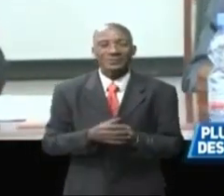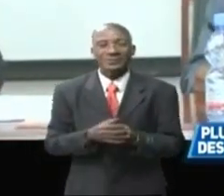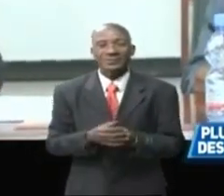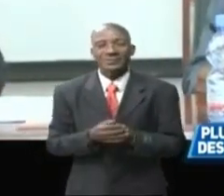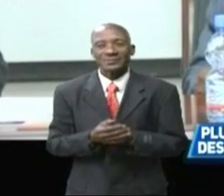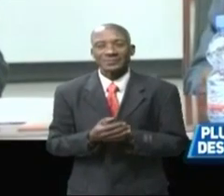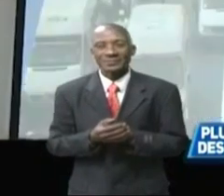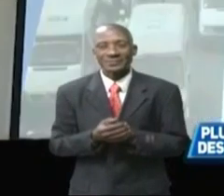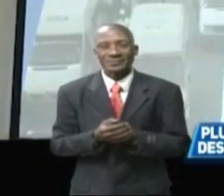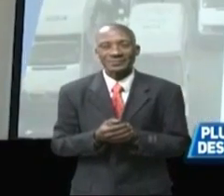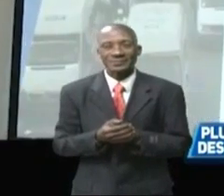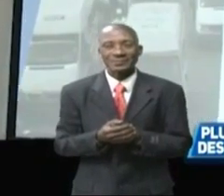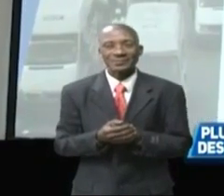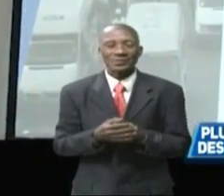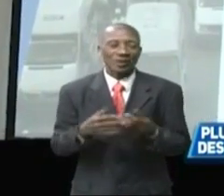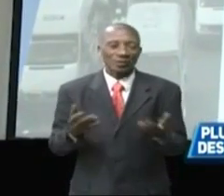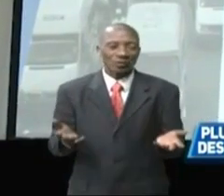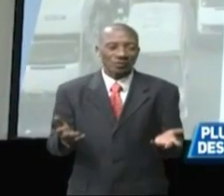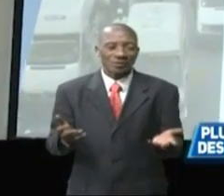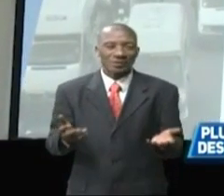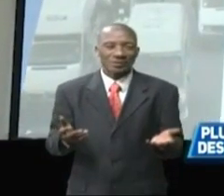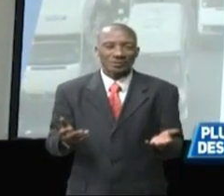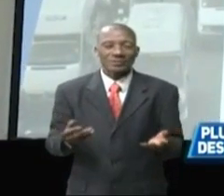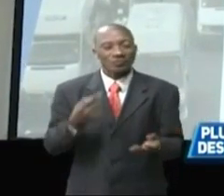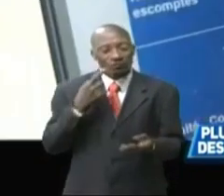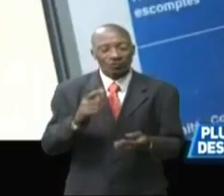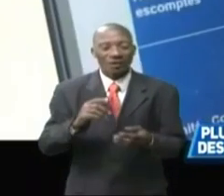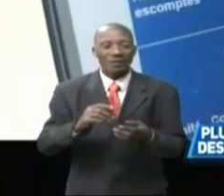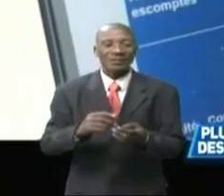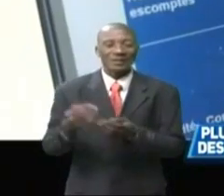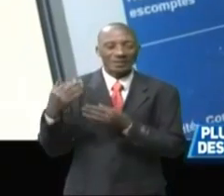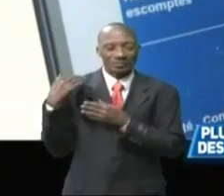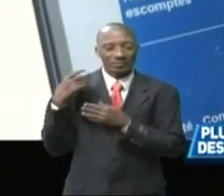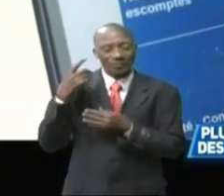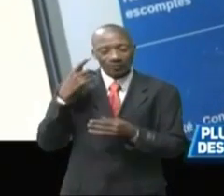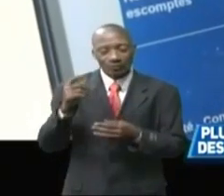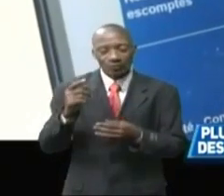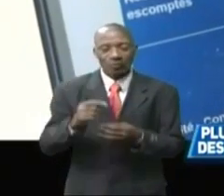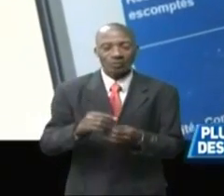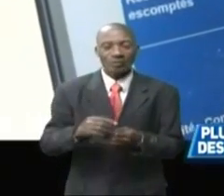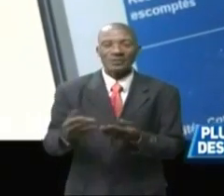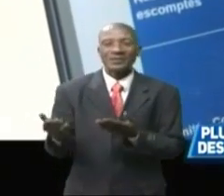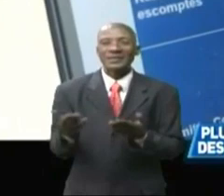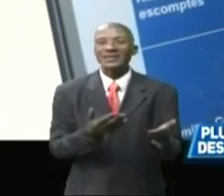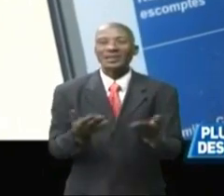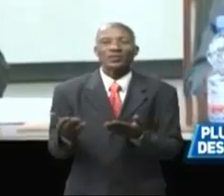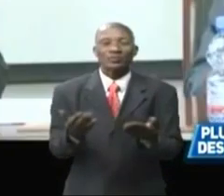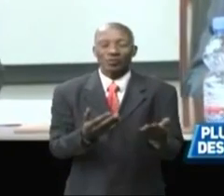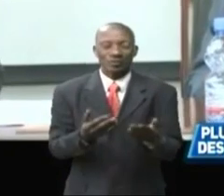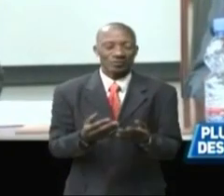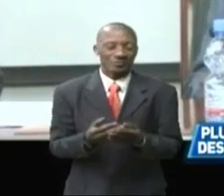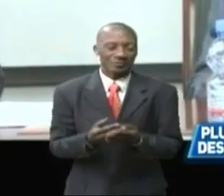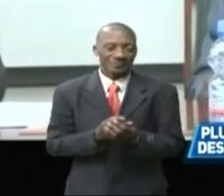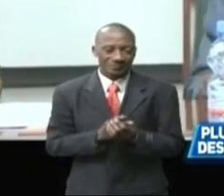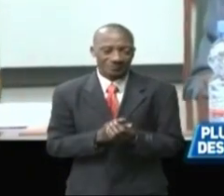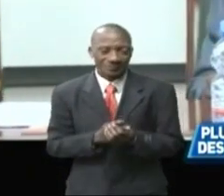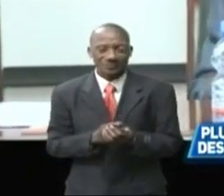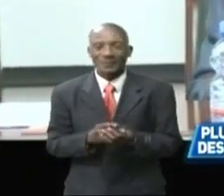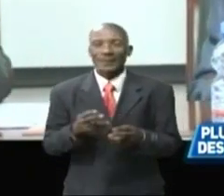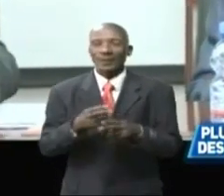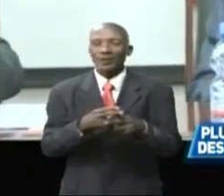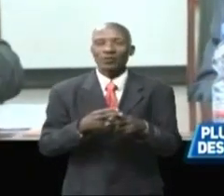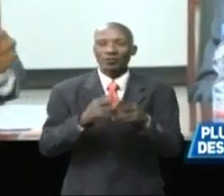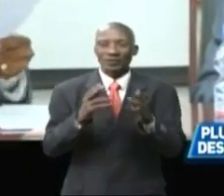œuvre du plan directeur de transport actualisé est sur la table du coordonnateur de la